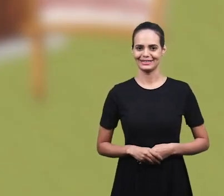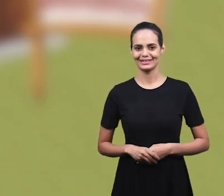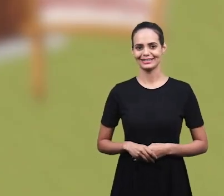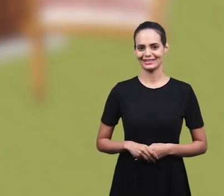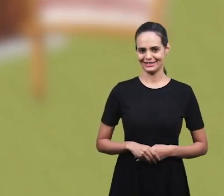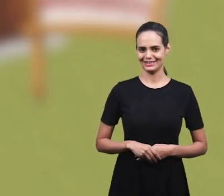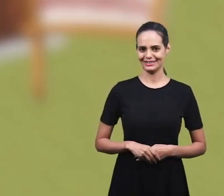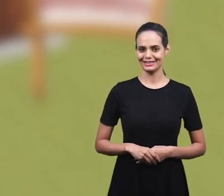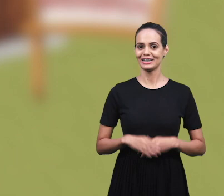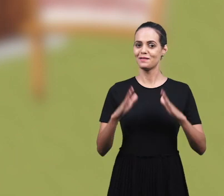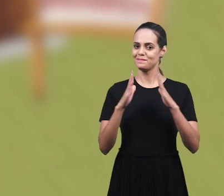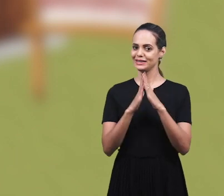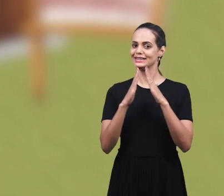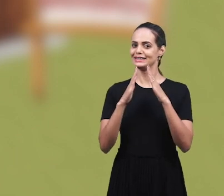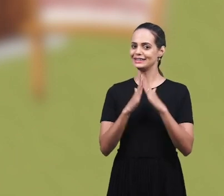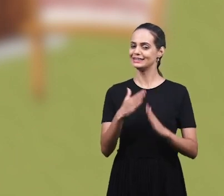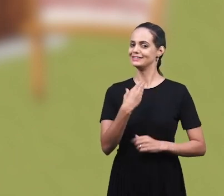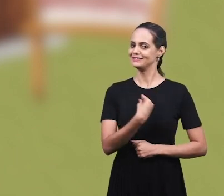Jésus.